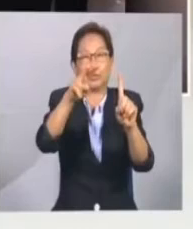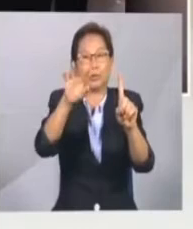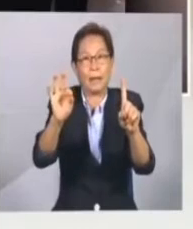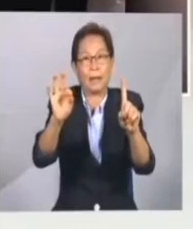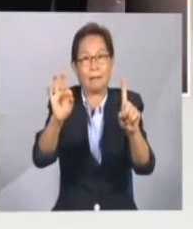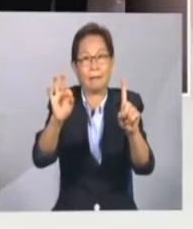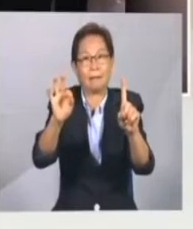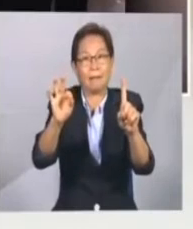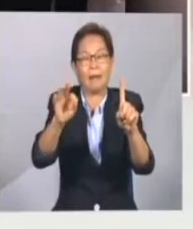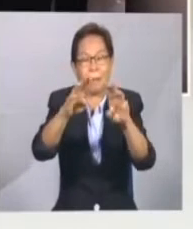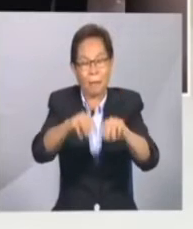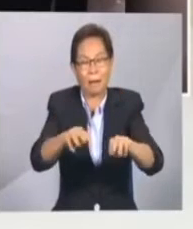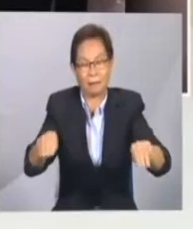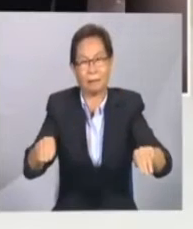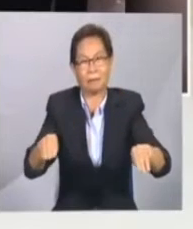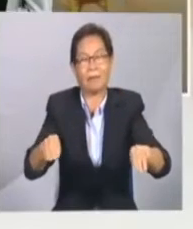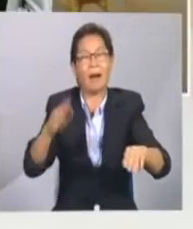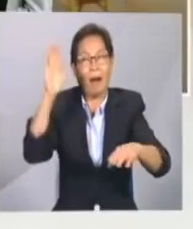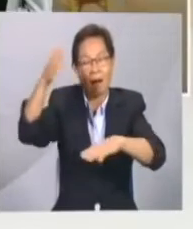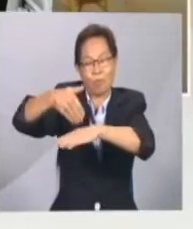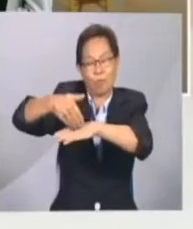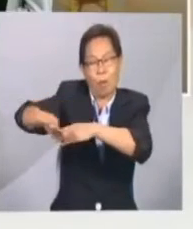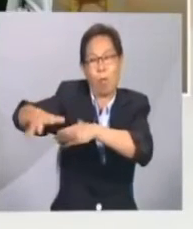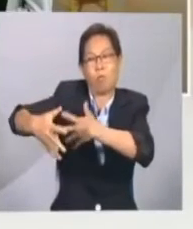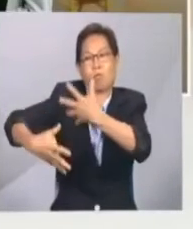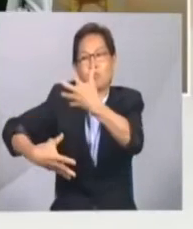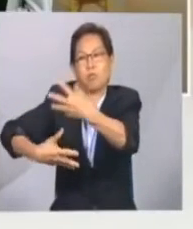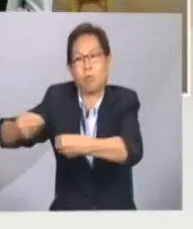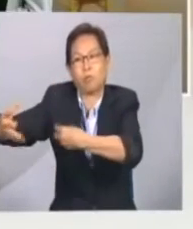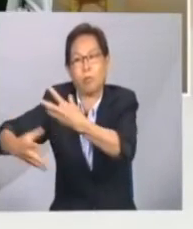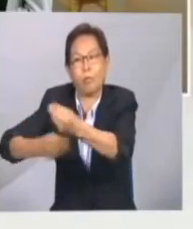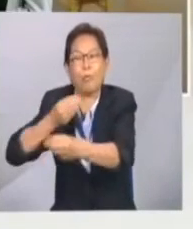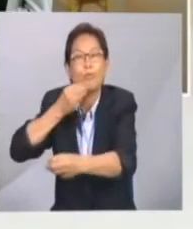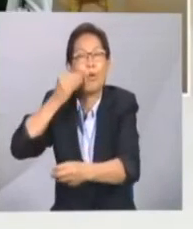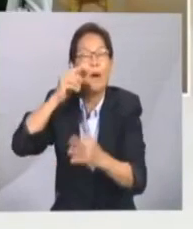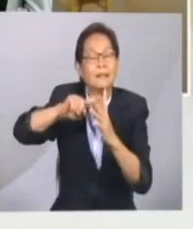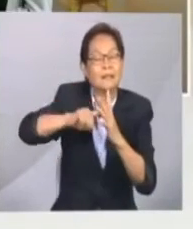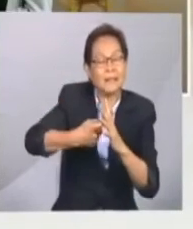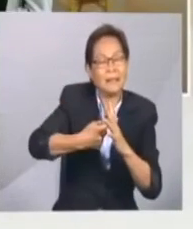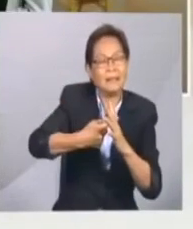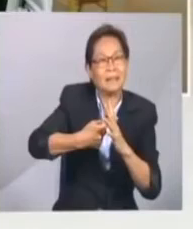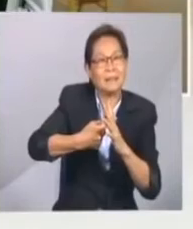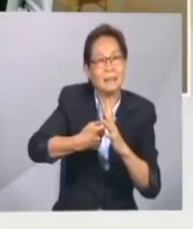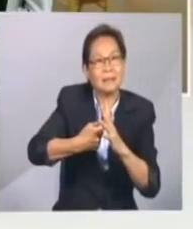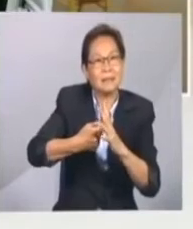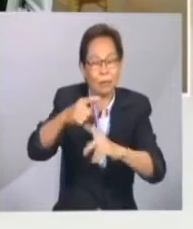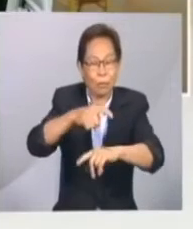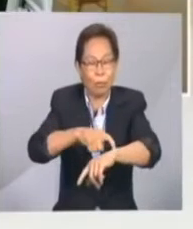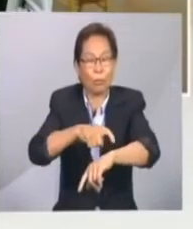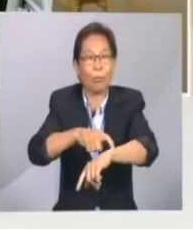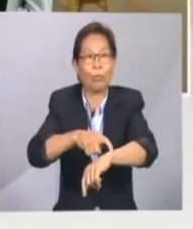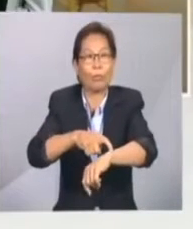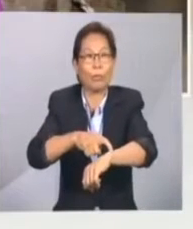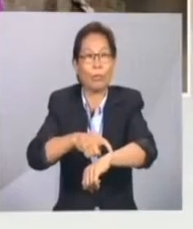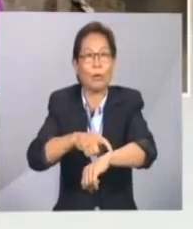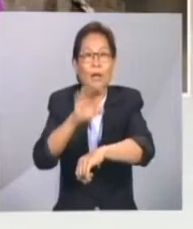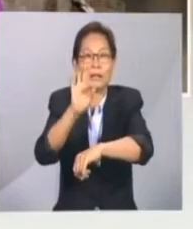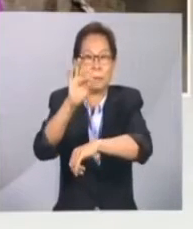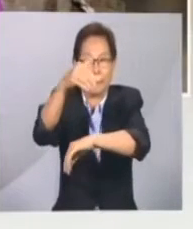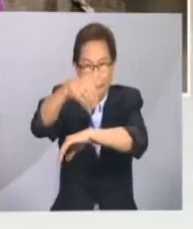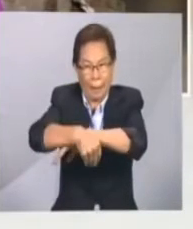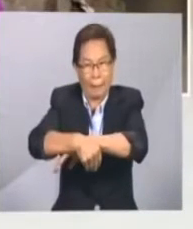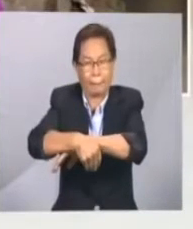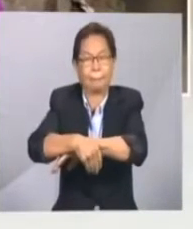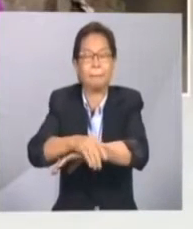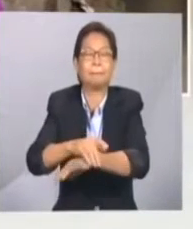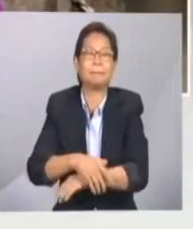1,029 pelajar akan dihantar pulang dan memulakan pergerakan mereka pada pukul 9 malam